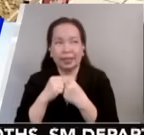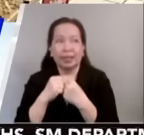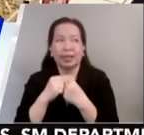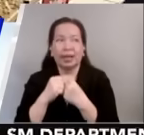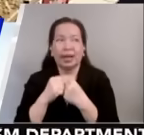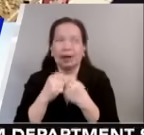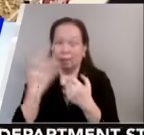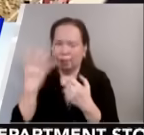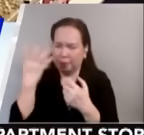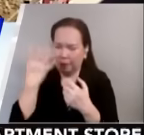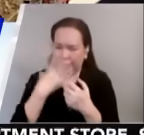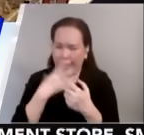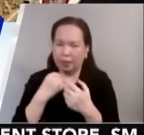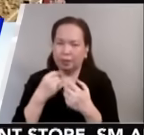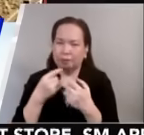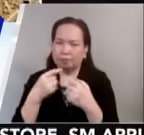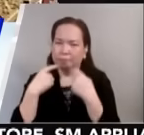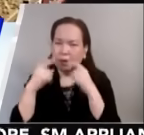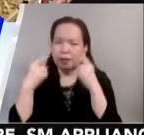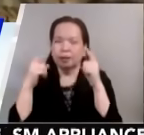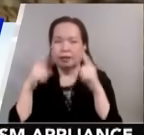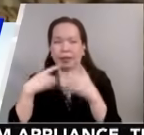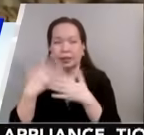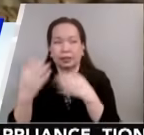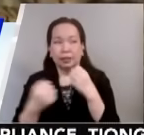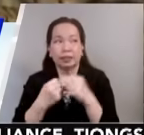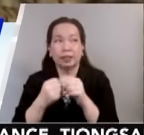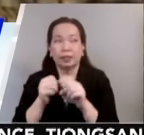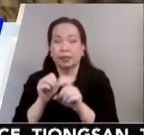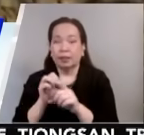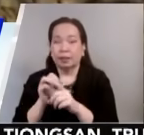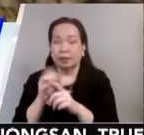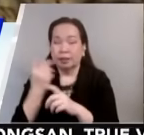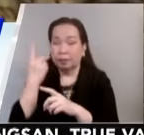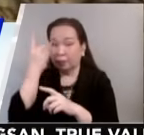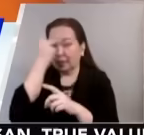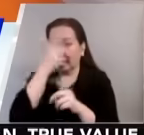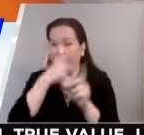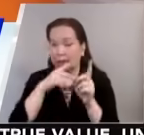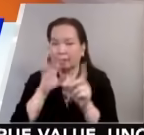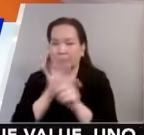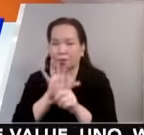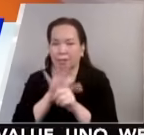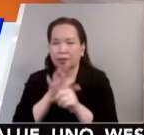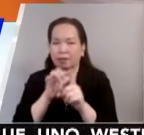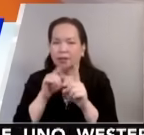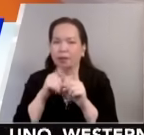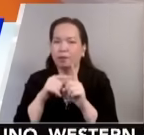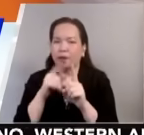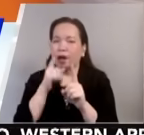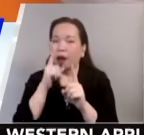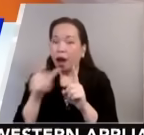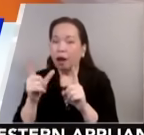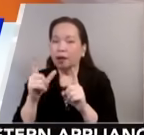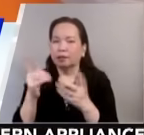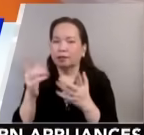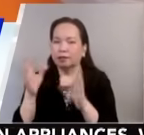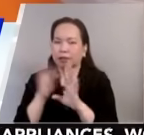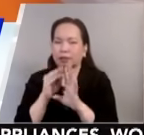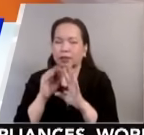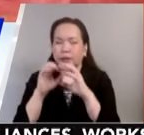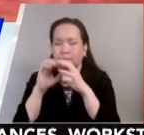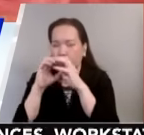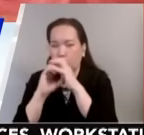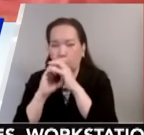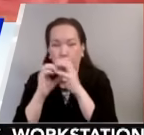natin mabili rin ang pinya na tinatawag ng mga nagbebenta rito na lock magnet samahan ng mga bilog na prutas tulad ng